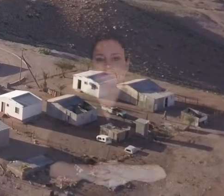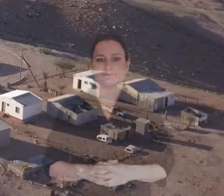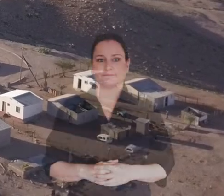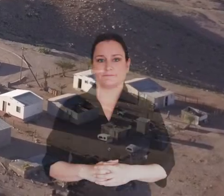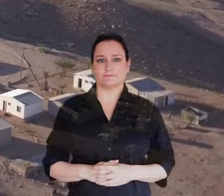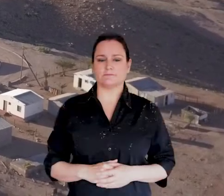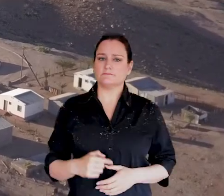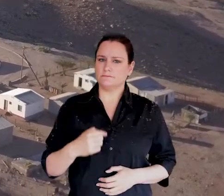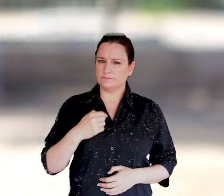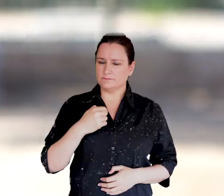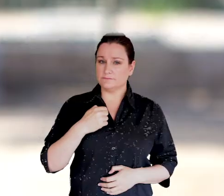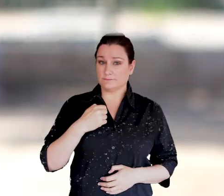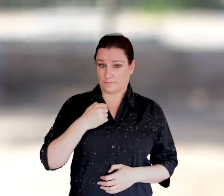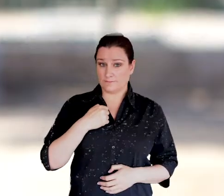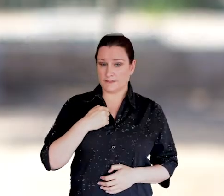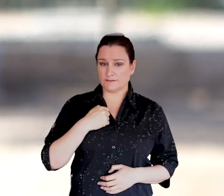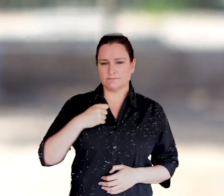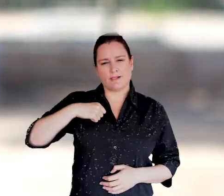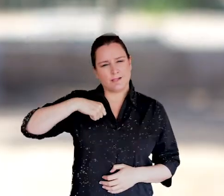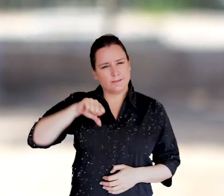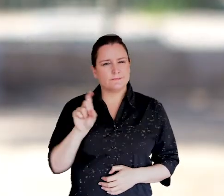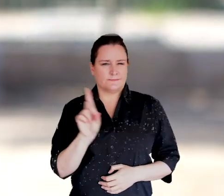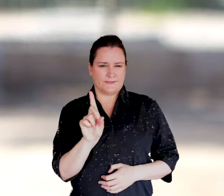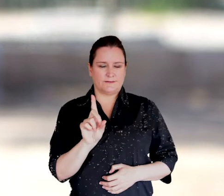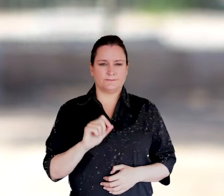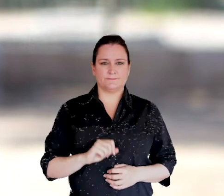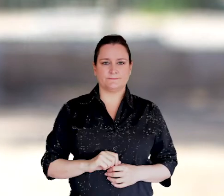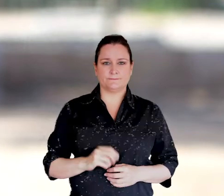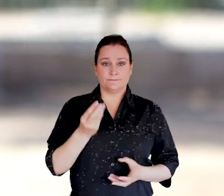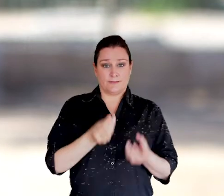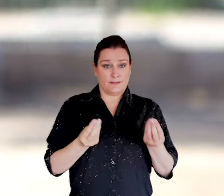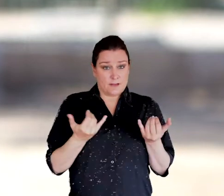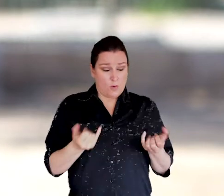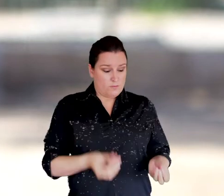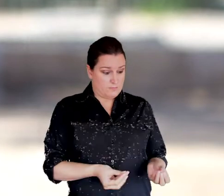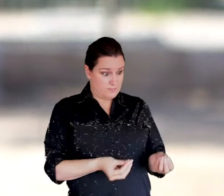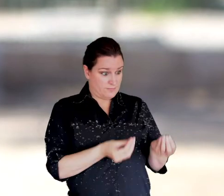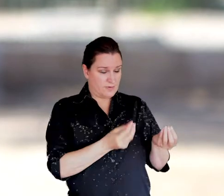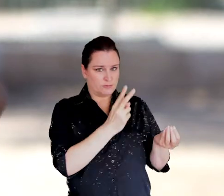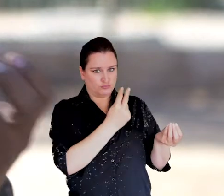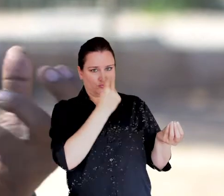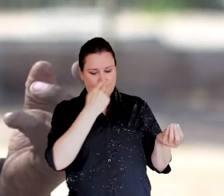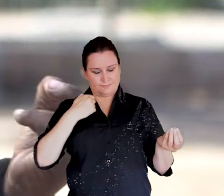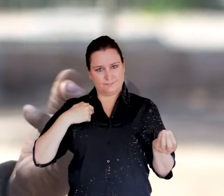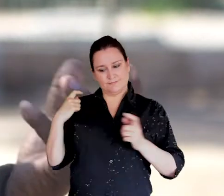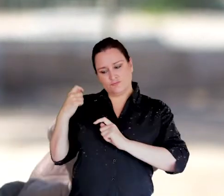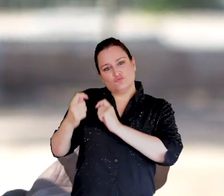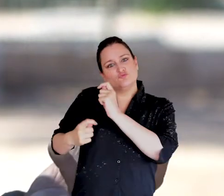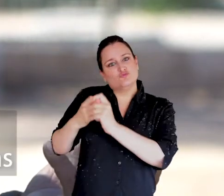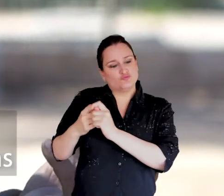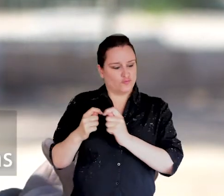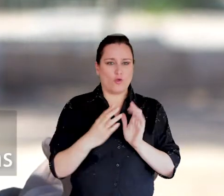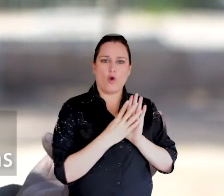Dat is nog altijd mijn begeerte. Laat vandaagse kinders wat opgroeien, die waardes moet behouden